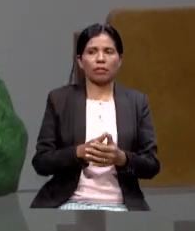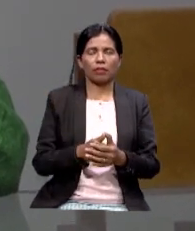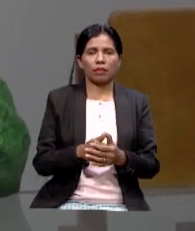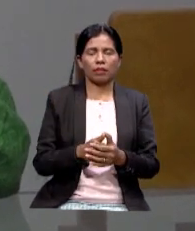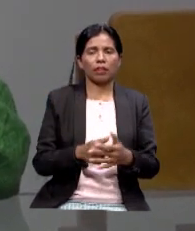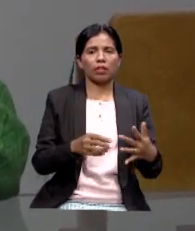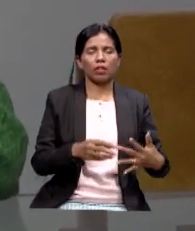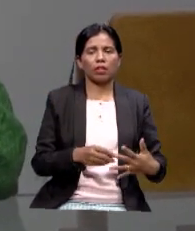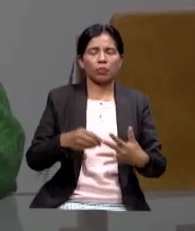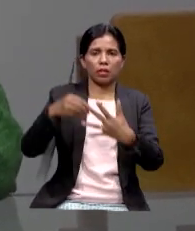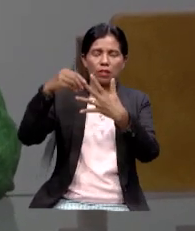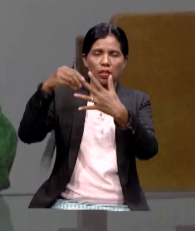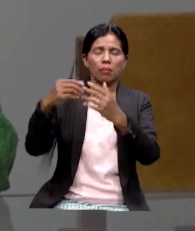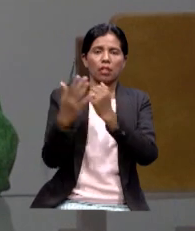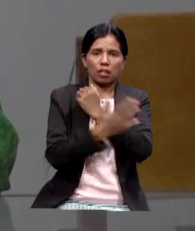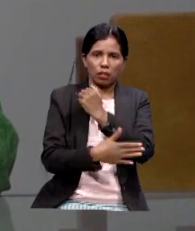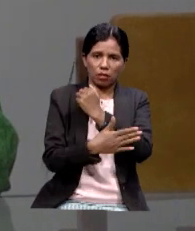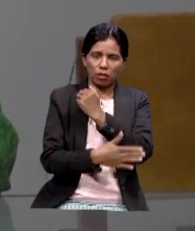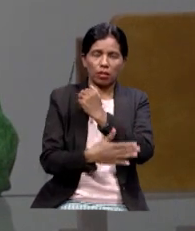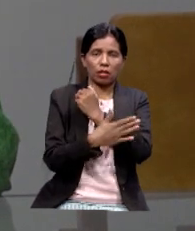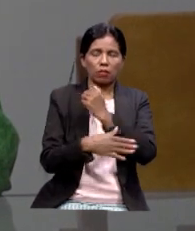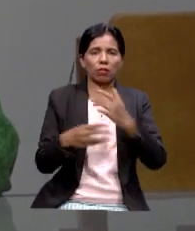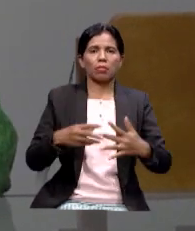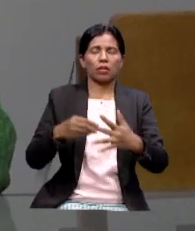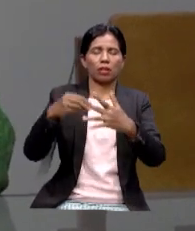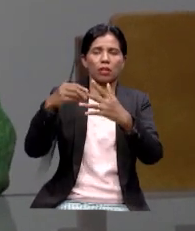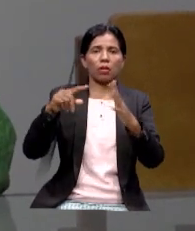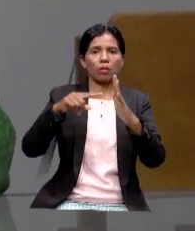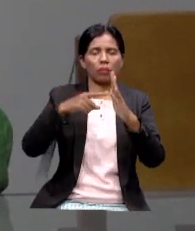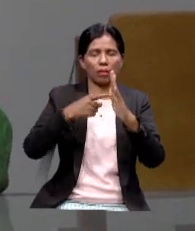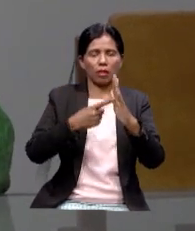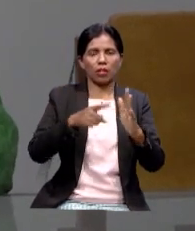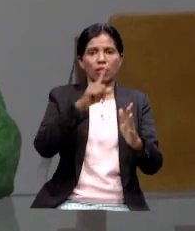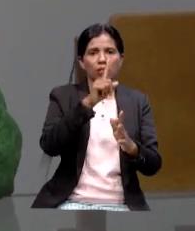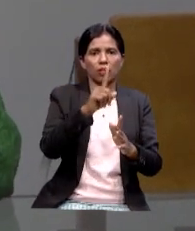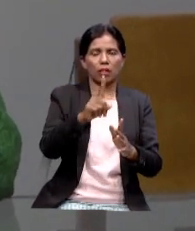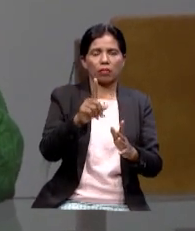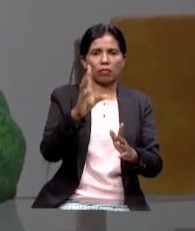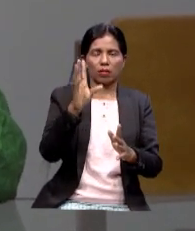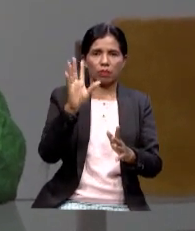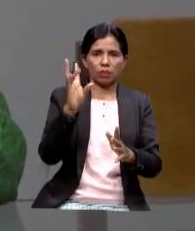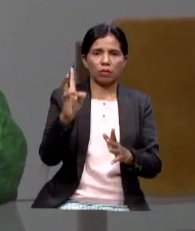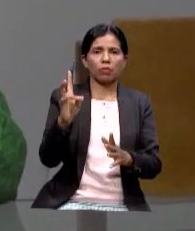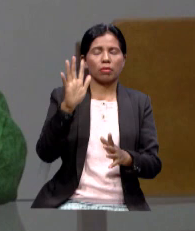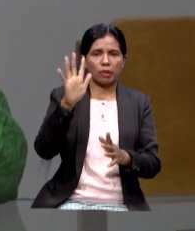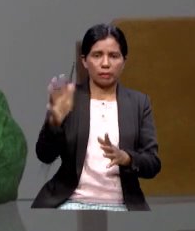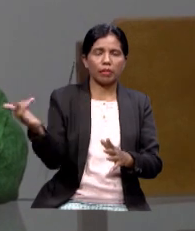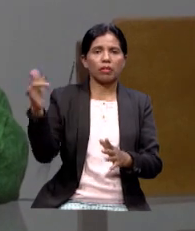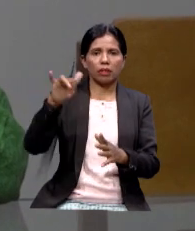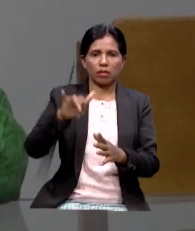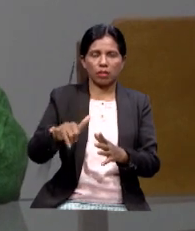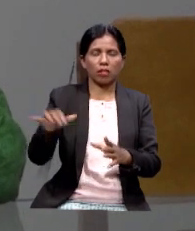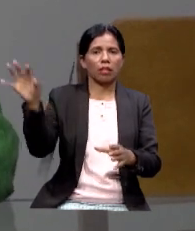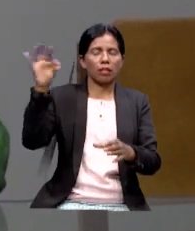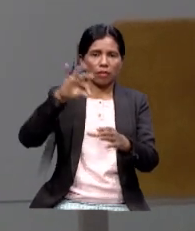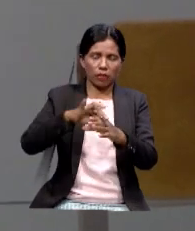unico paese arabe che ha avuto dal 75 e tenne lutta si era sempre voto in assemblea generale Nazioni